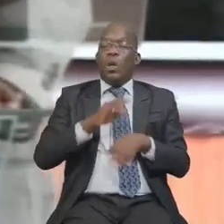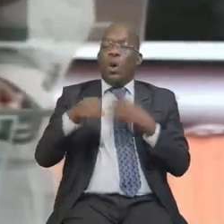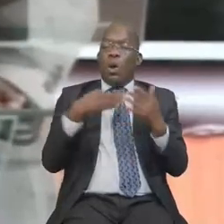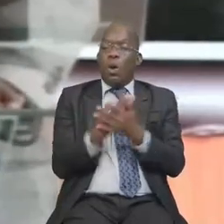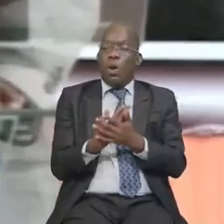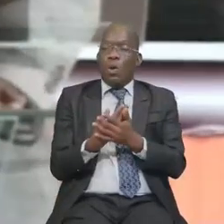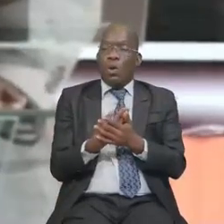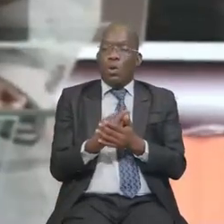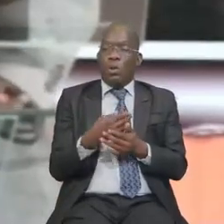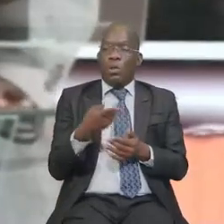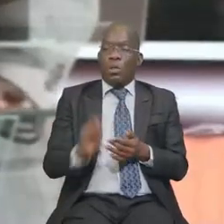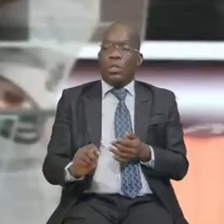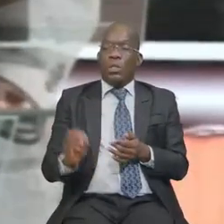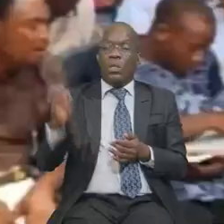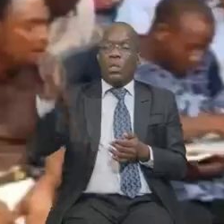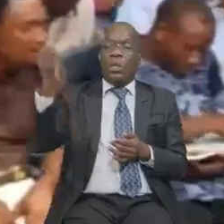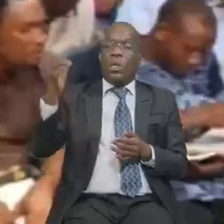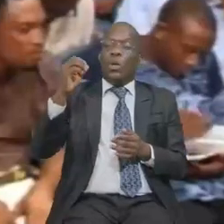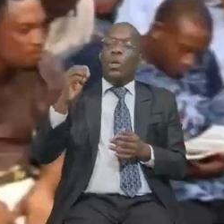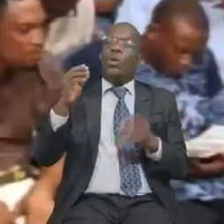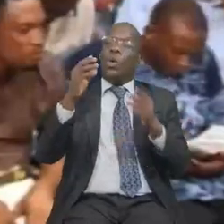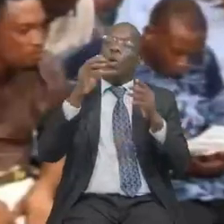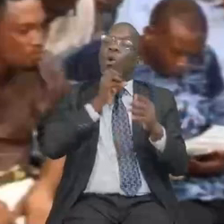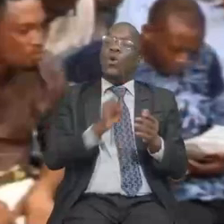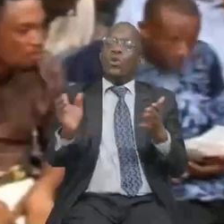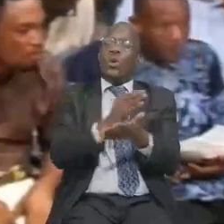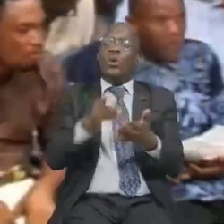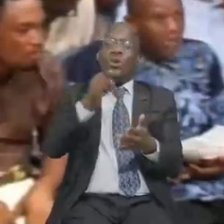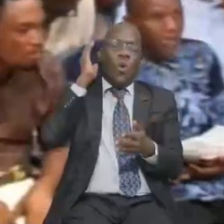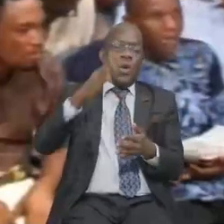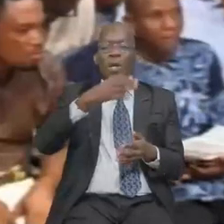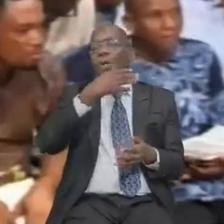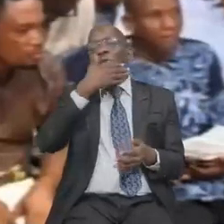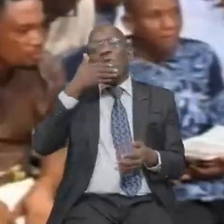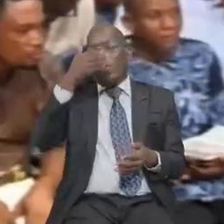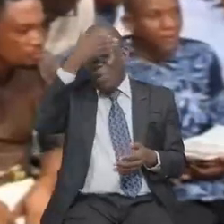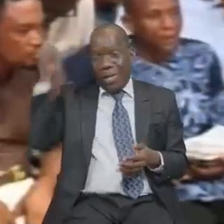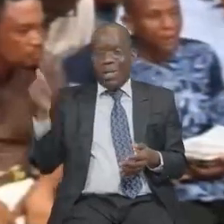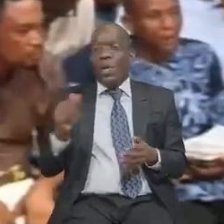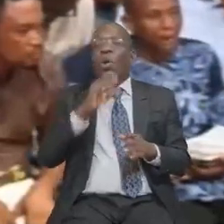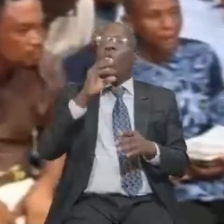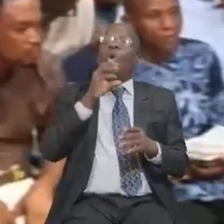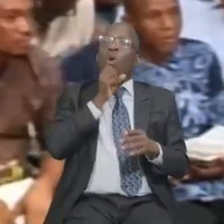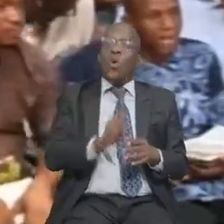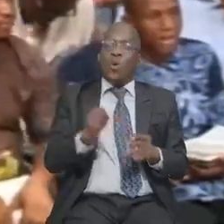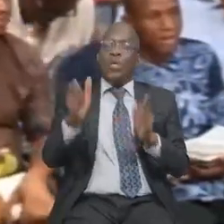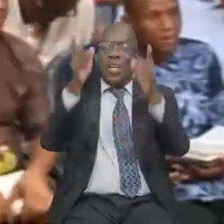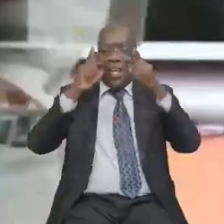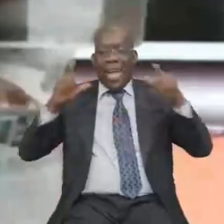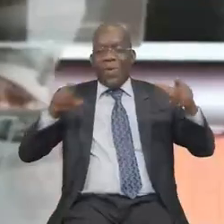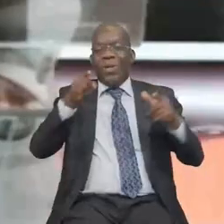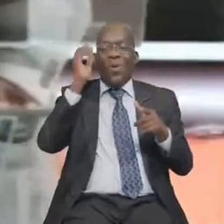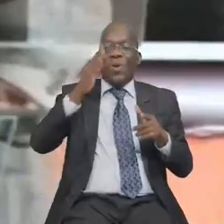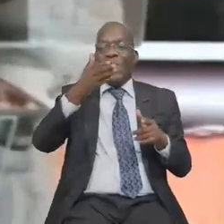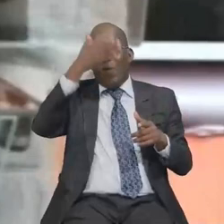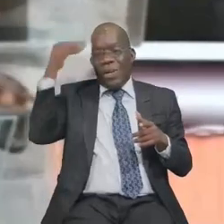les anciennes chansons, tu vas les oublier. Les anciennes chansons. Oh, la voie n'est pas facile. La voie n'est pas facile.